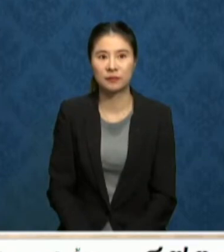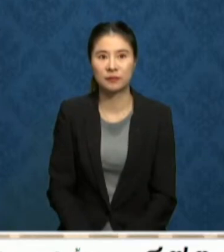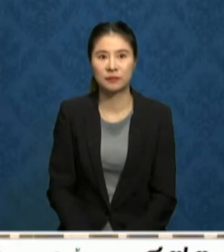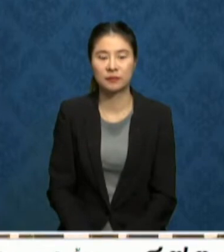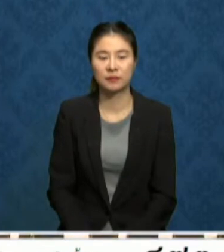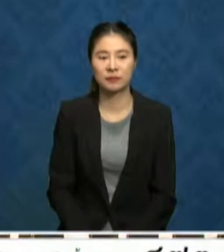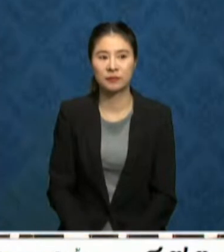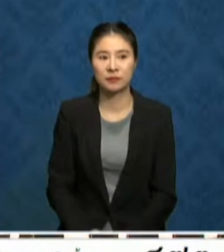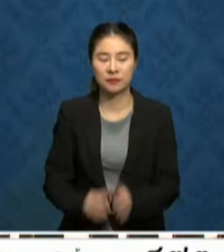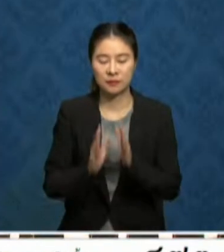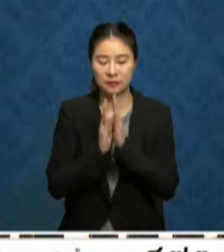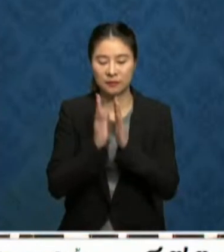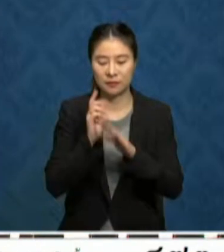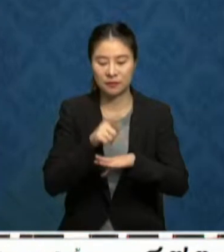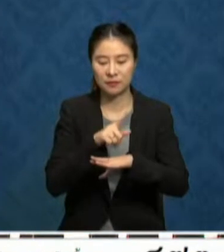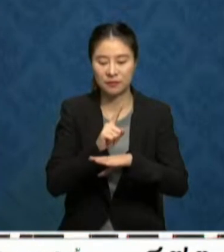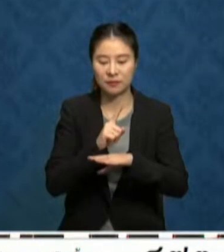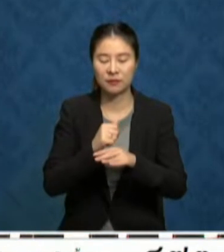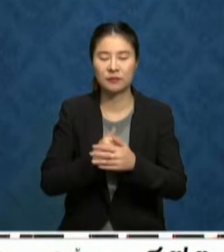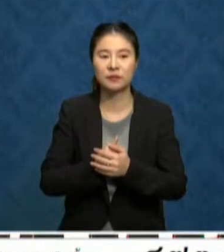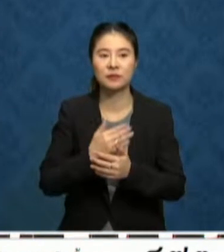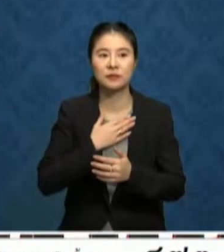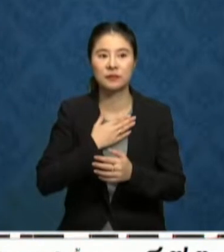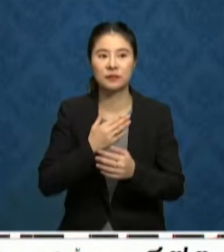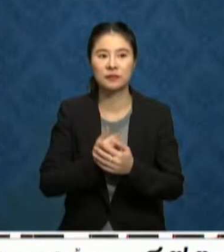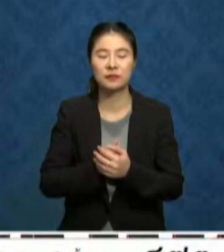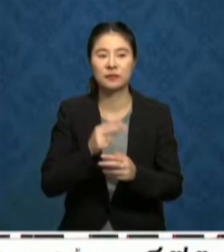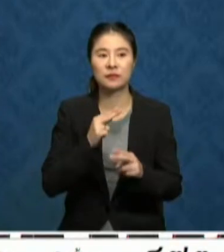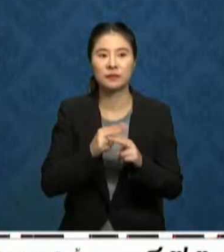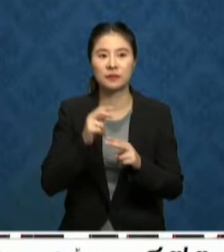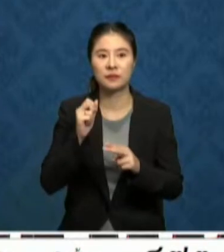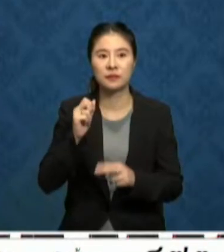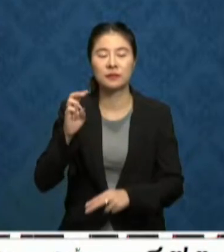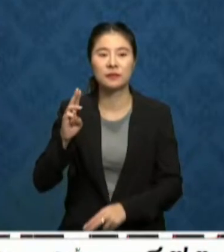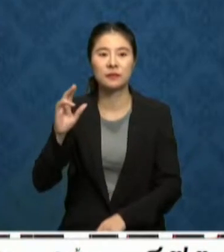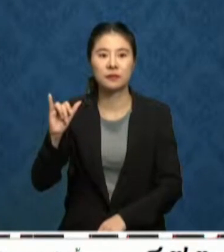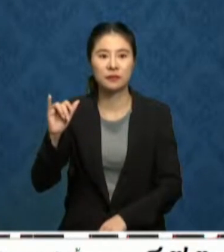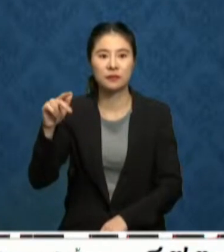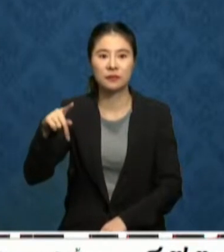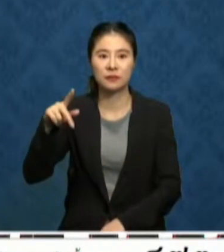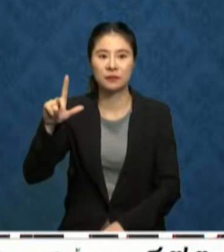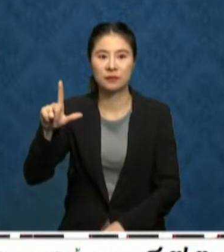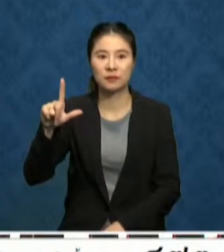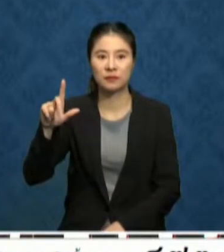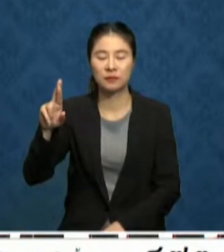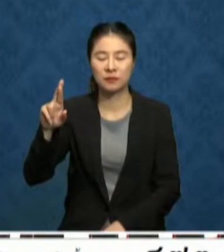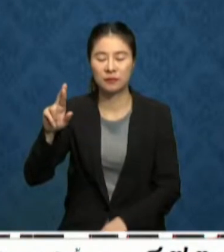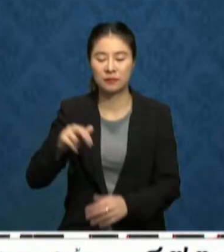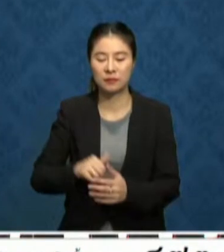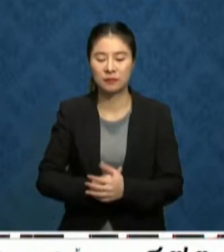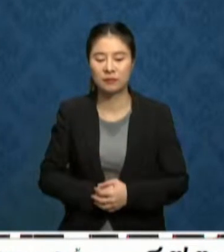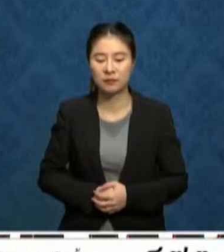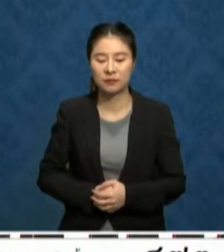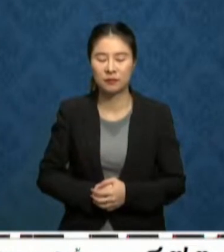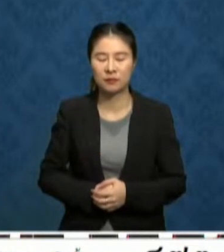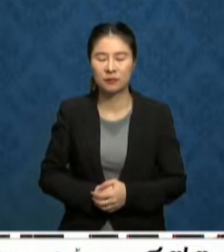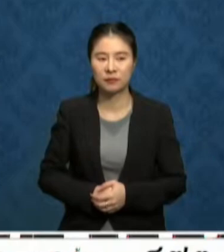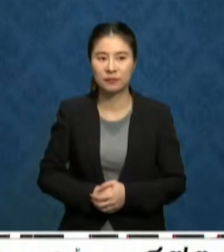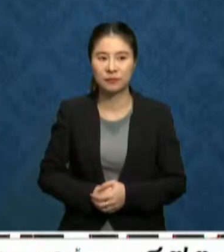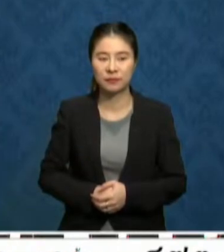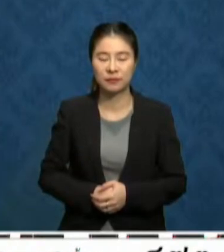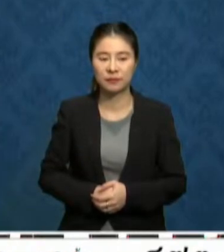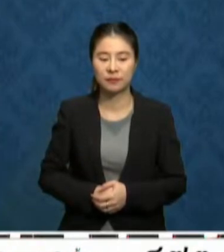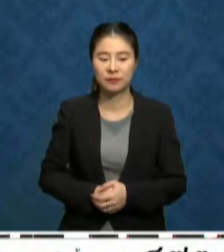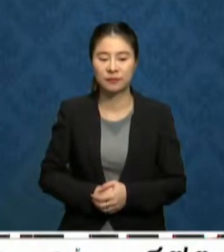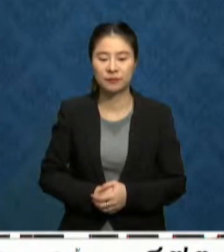กราบเรียนท่านประธานสภาที่เคารพดิฉันวัยพรศรีชวลิตสมาชิกสภาผู้แทนราษฎรจังหวัดนครศรี